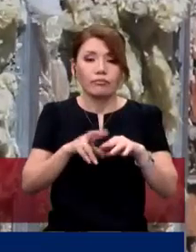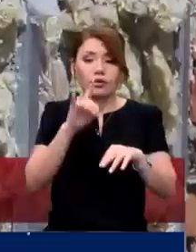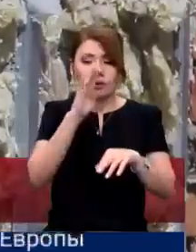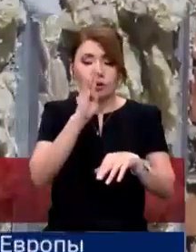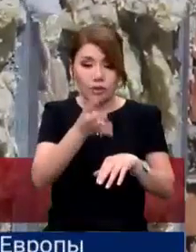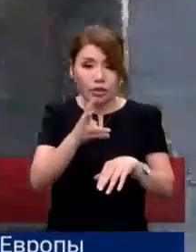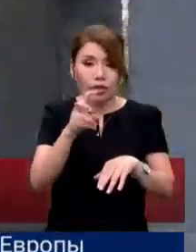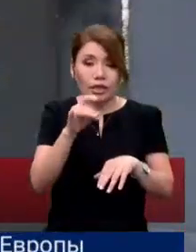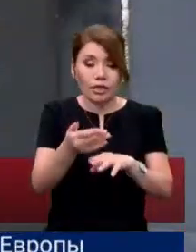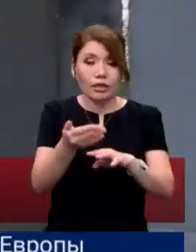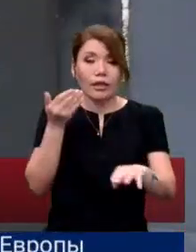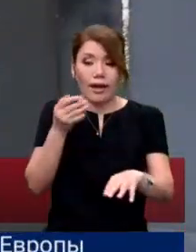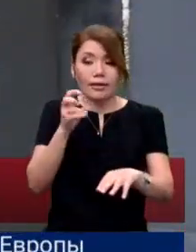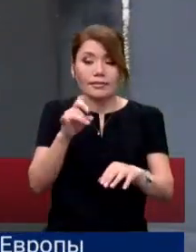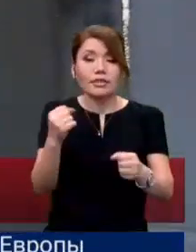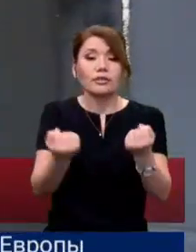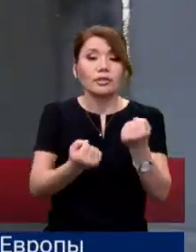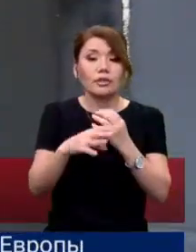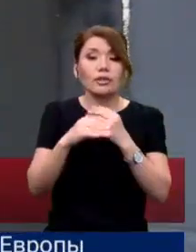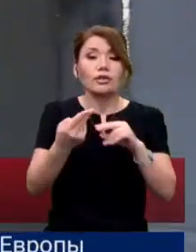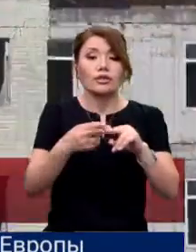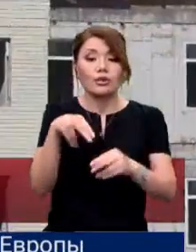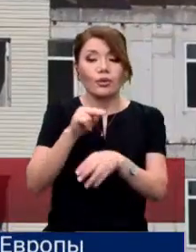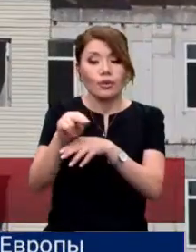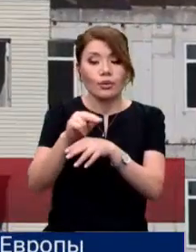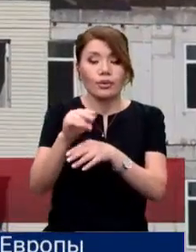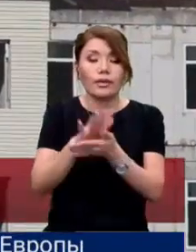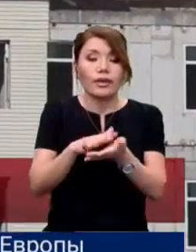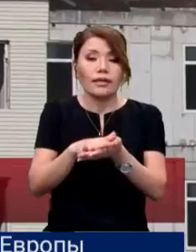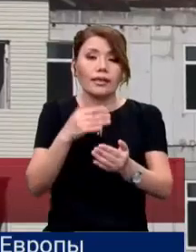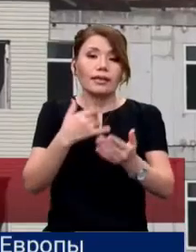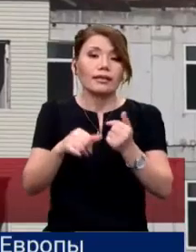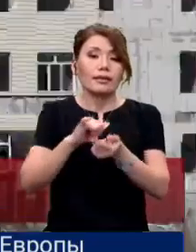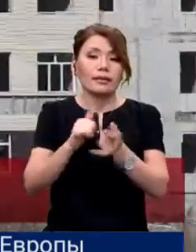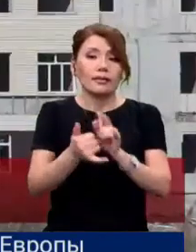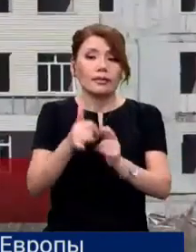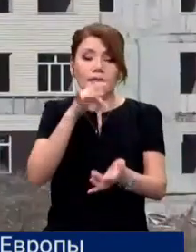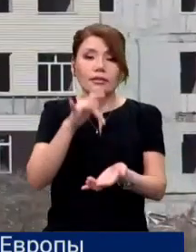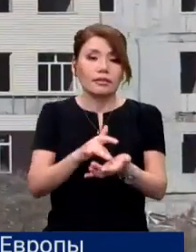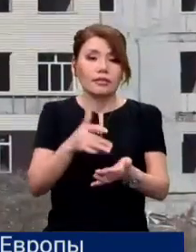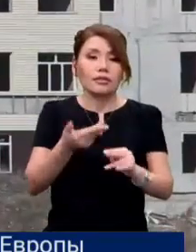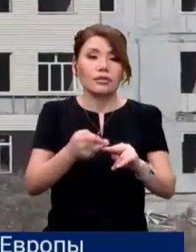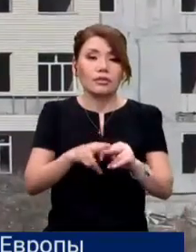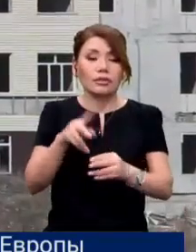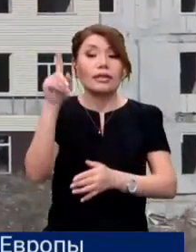4 жыл бұрын қала әкімдігі машина жасау саласының мамандарын оқытып, ғимараттың қайта даярлау орталығына